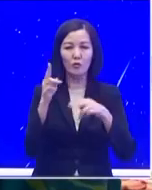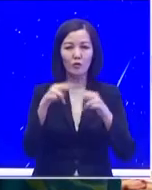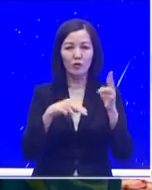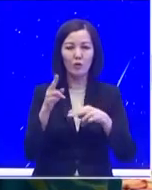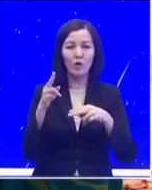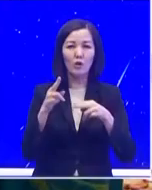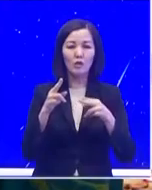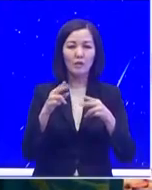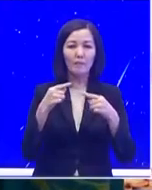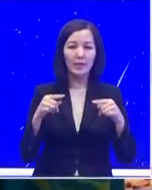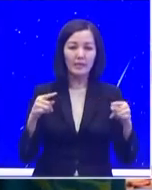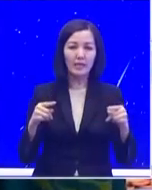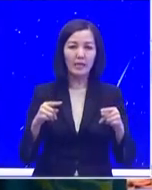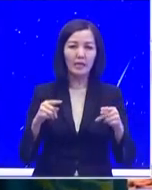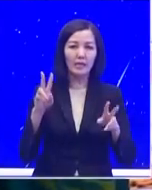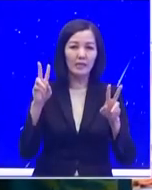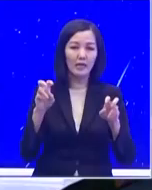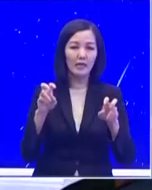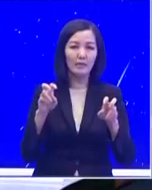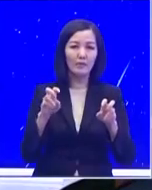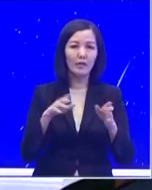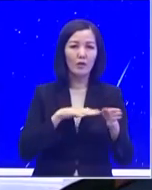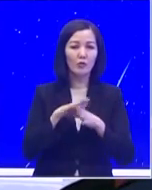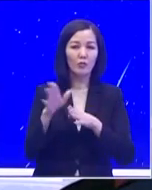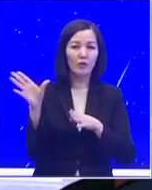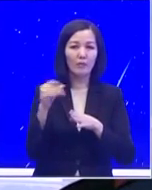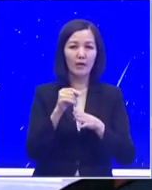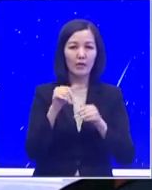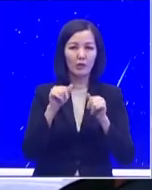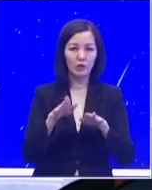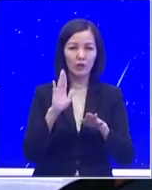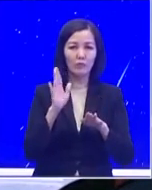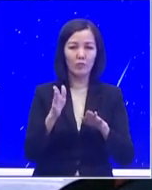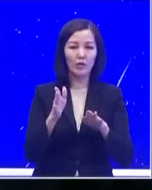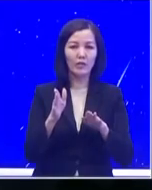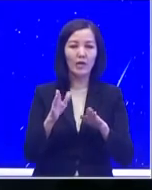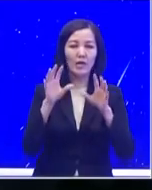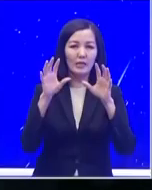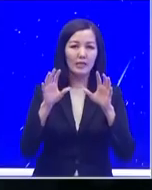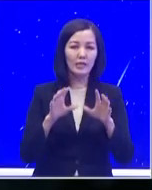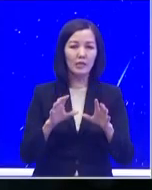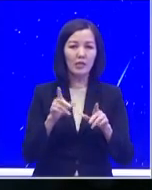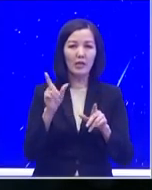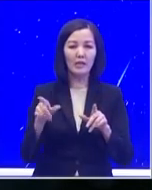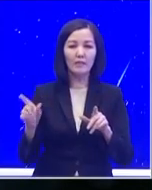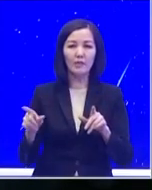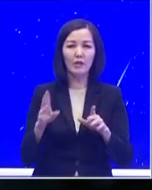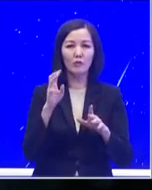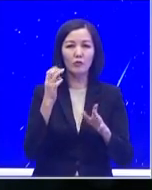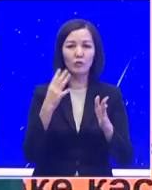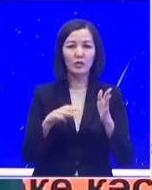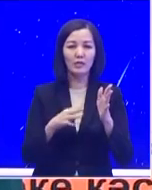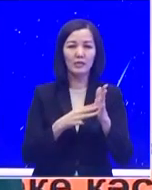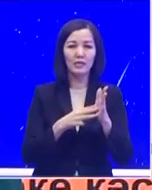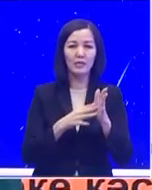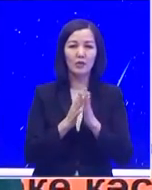құрылыс жұмыстары. Аудан әкімі ағымдағы жылы бұл түбегейлі орындалатынын жеткізді. Сондай-ақ, заңды және жеке тұлғалардан 348